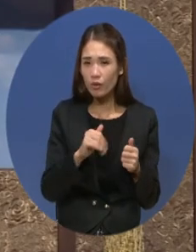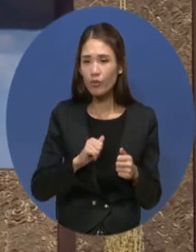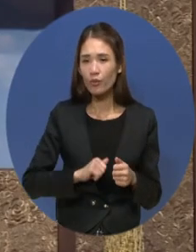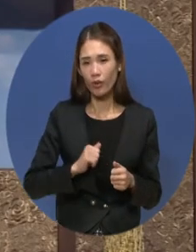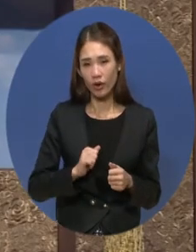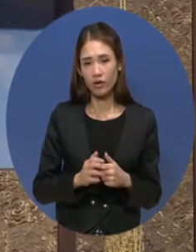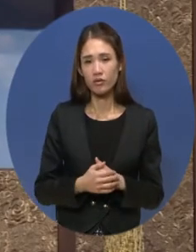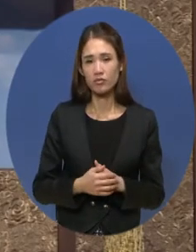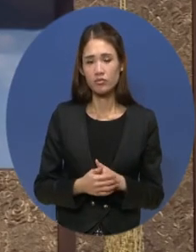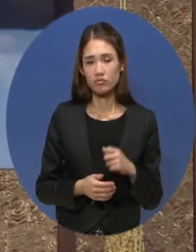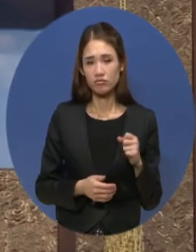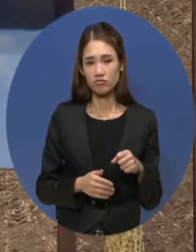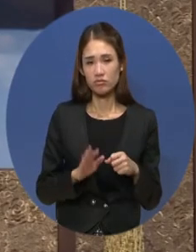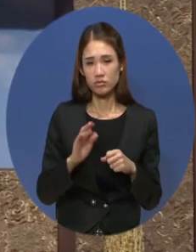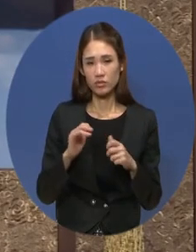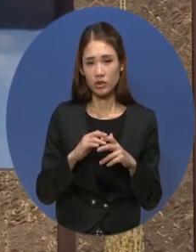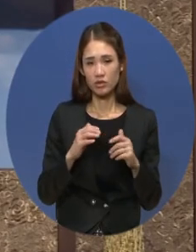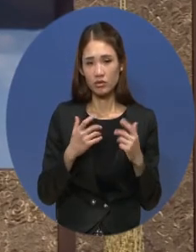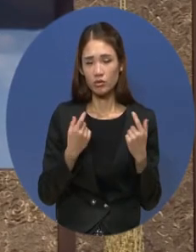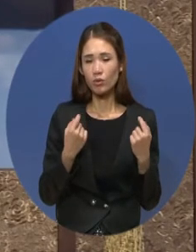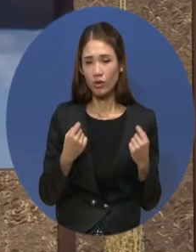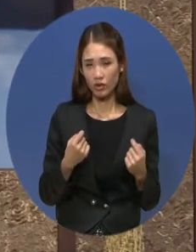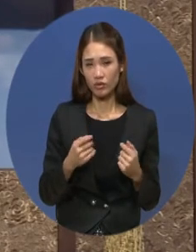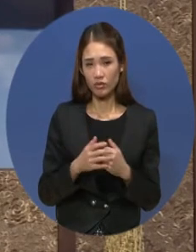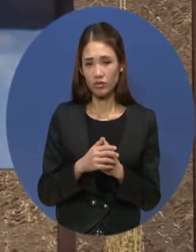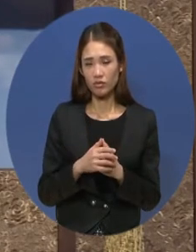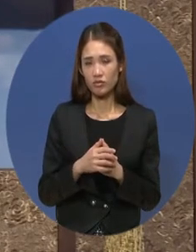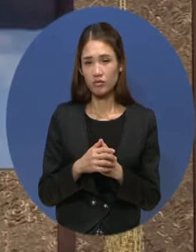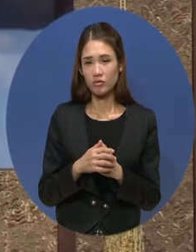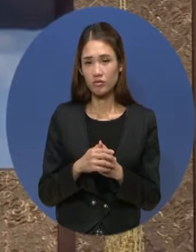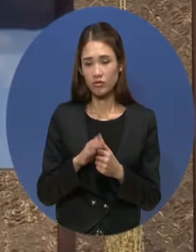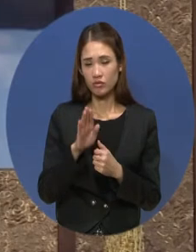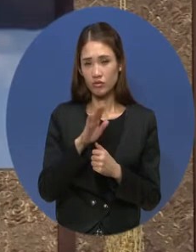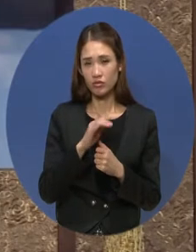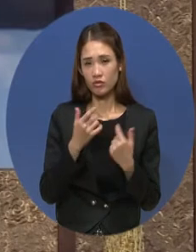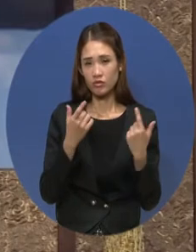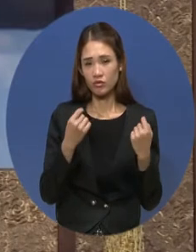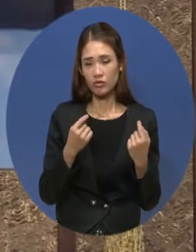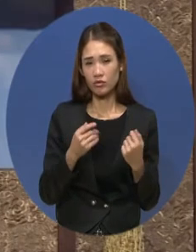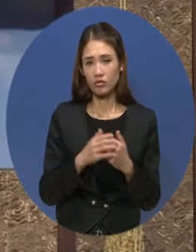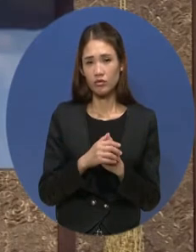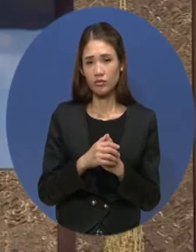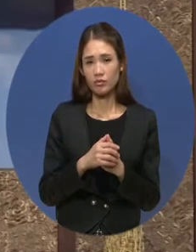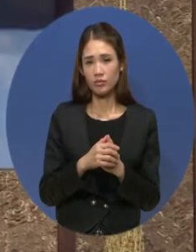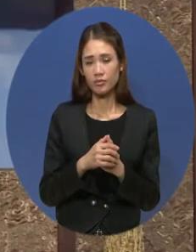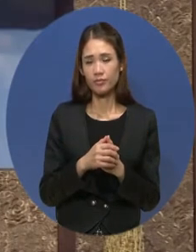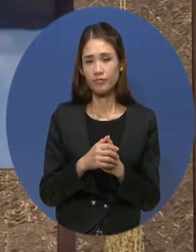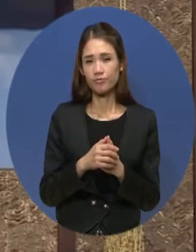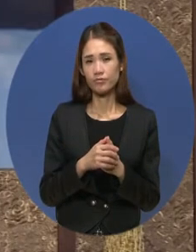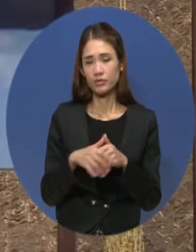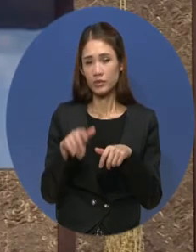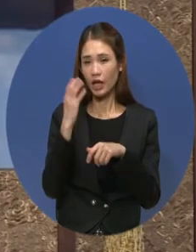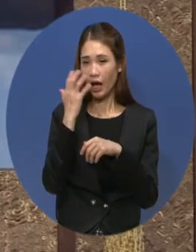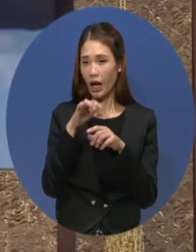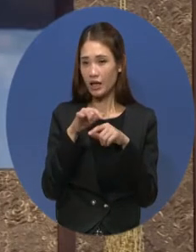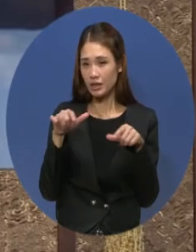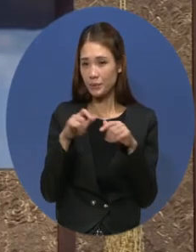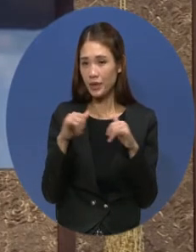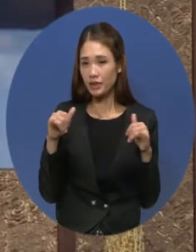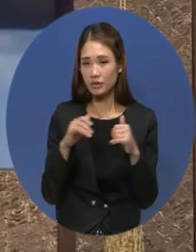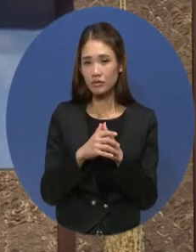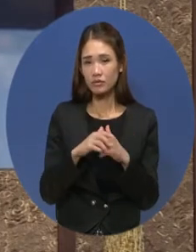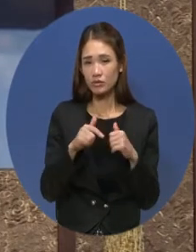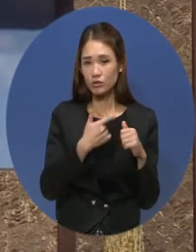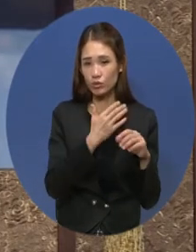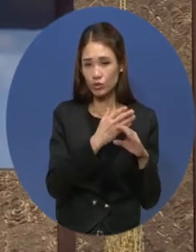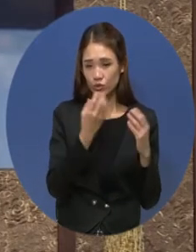예 발달장애 분도 똑같은 거거든요 이제 그런 것들이 뭐 근데 이제 b 장애인들은 초